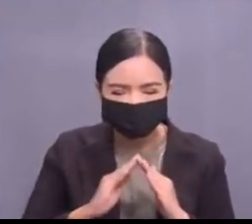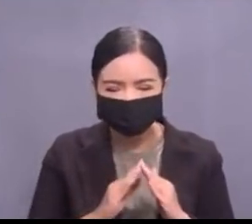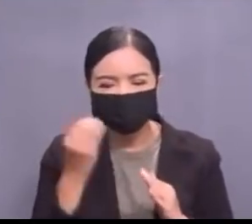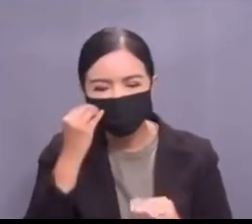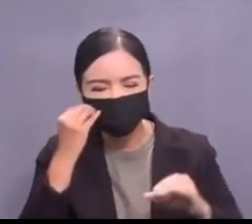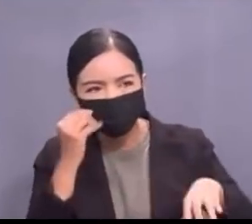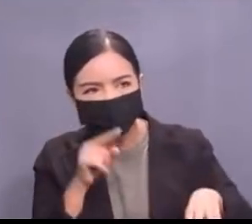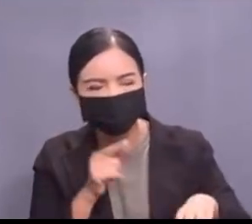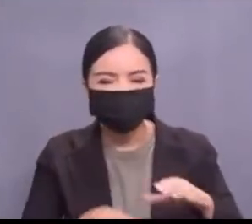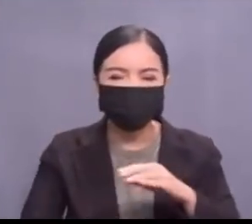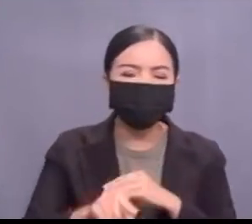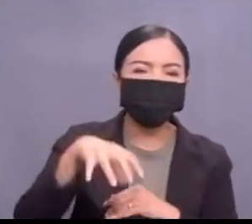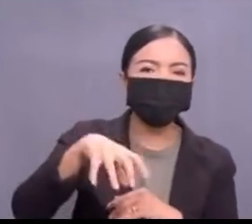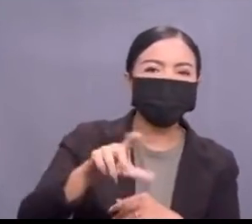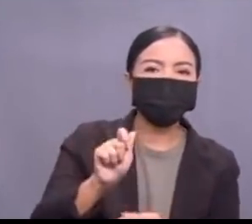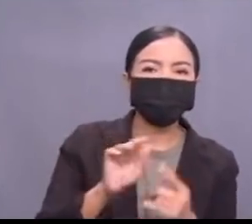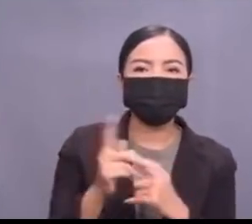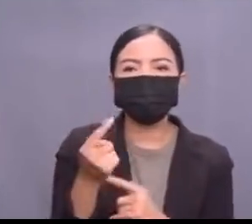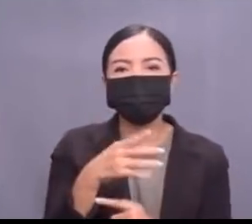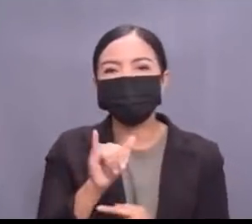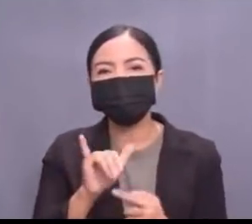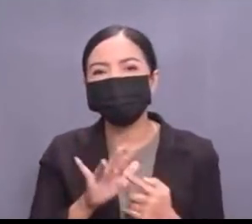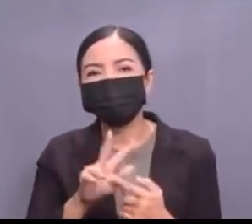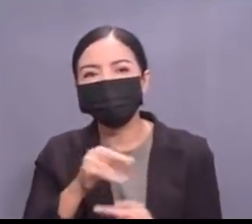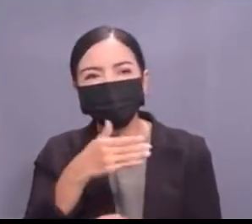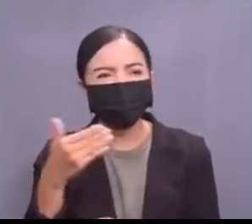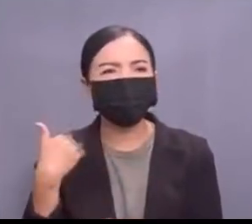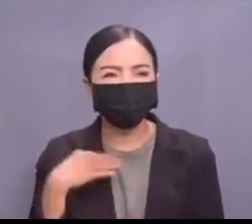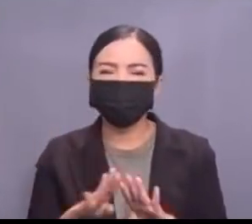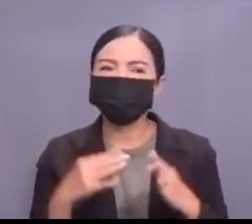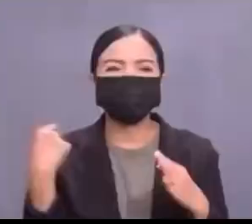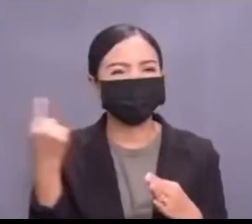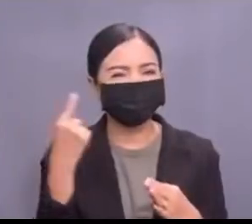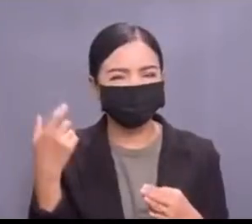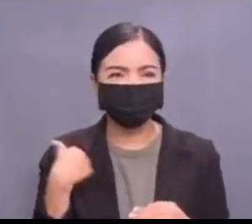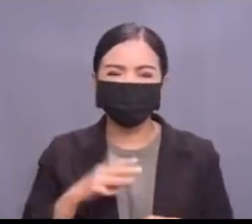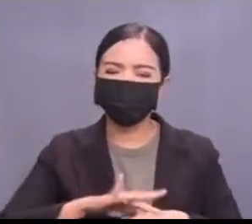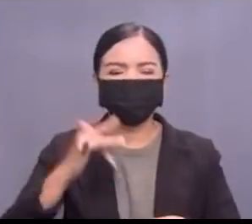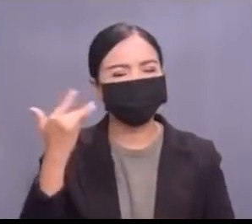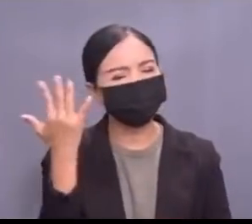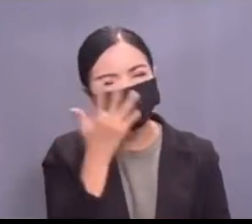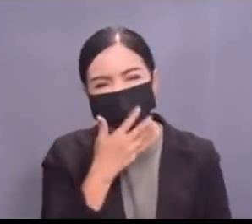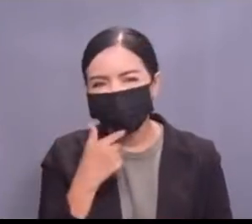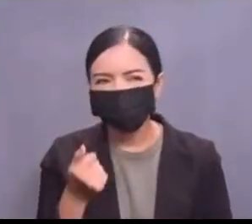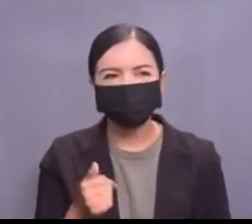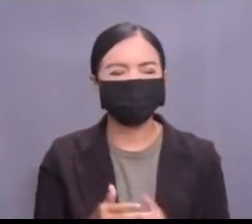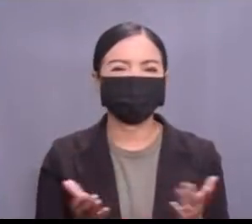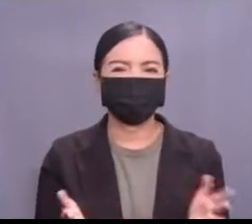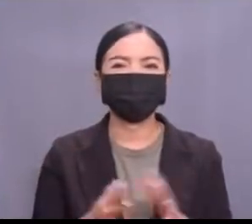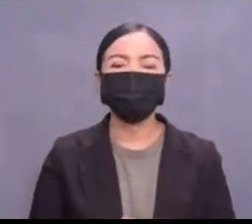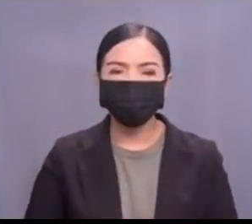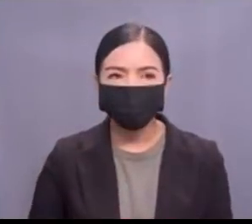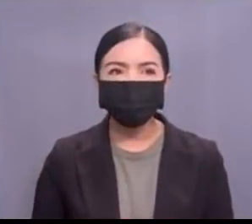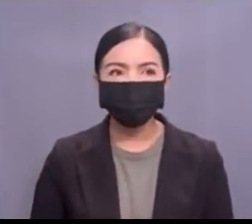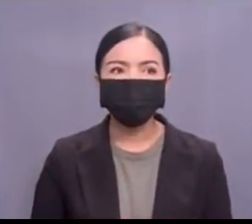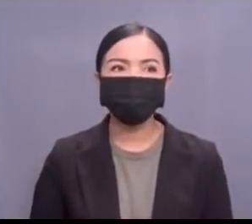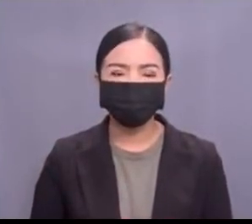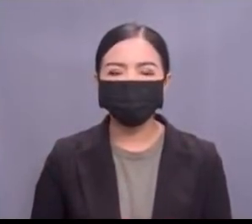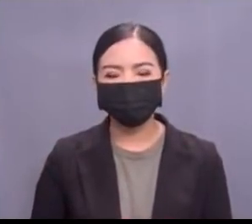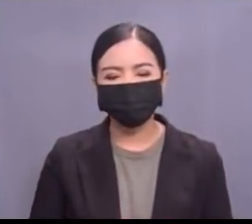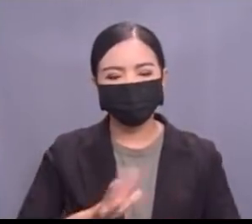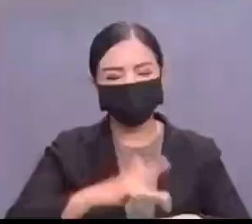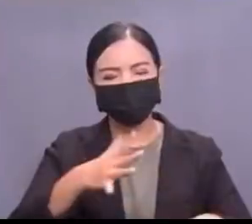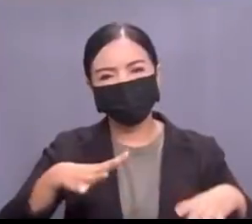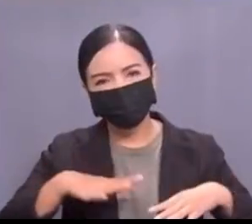อร์ทก็ไปอุทยานแห่งชาติทับลานก็ไปค่ะเขาเปิดให้เที่ยวหลังจากปิดมานานแหมธรรมชาติสวยงามมากเพราะว่าได้พักผ่อนเนาะคนก็ได้พักผ่อนธรรมช